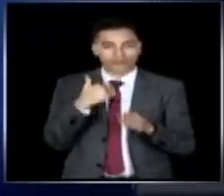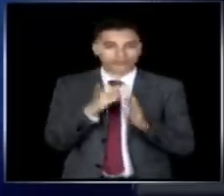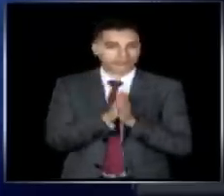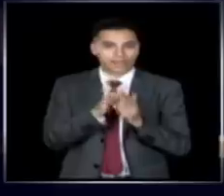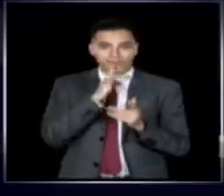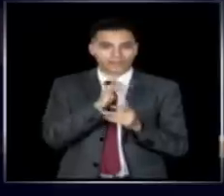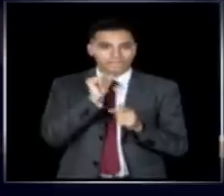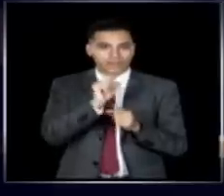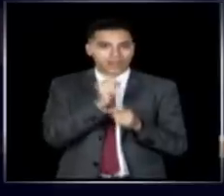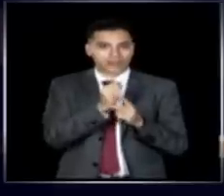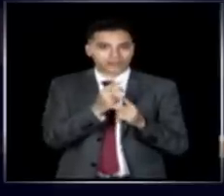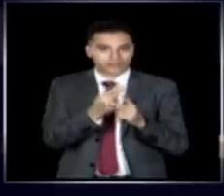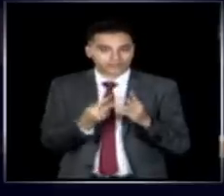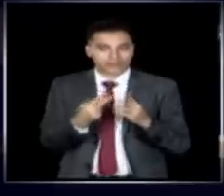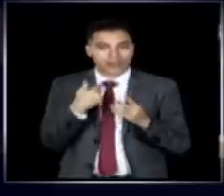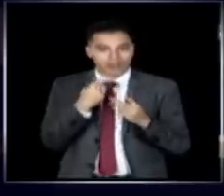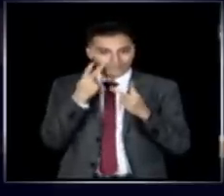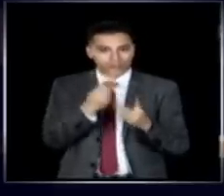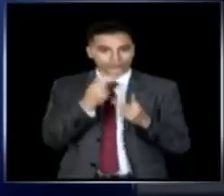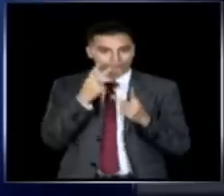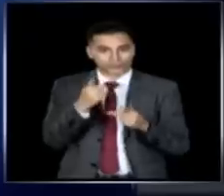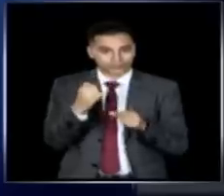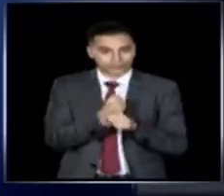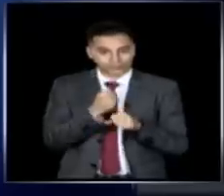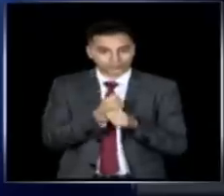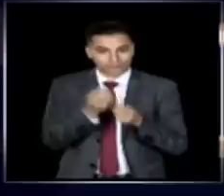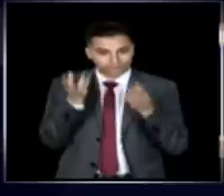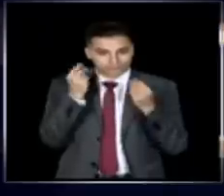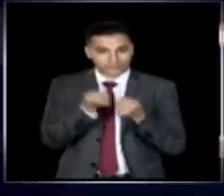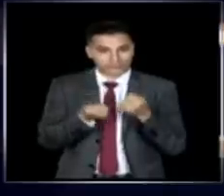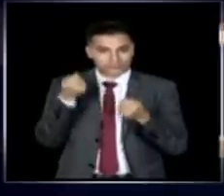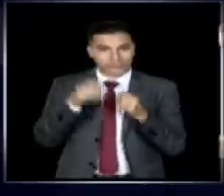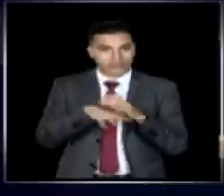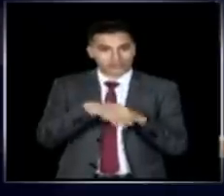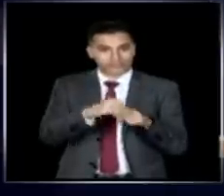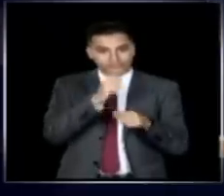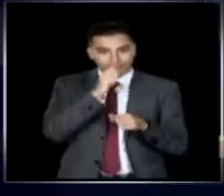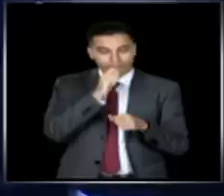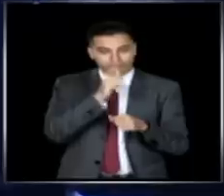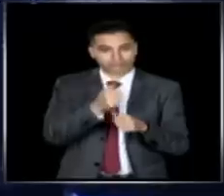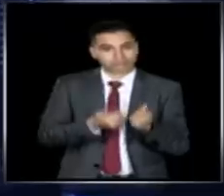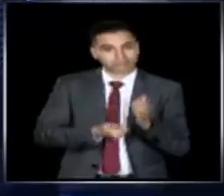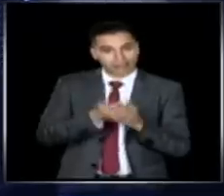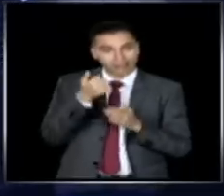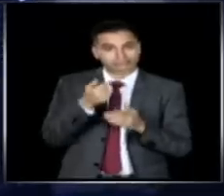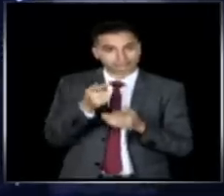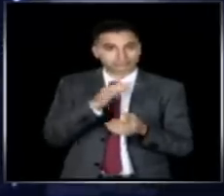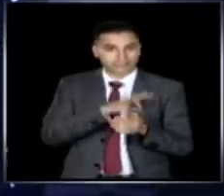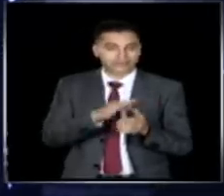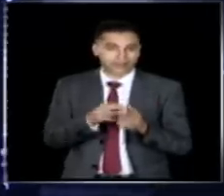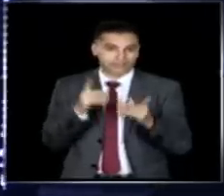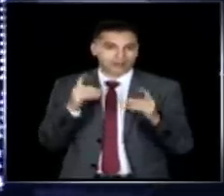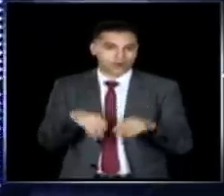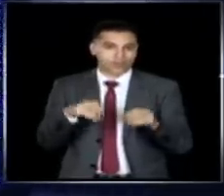قرأتهوش. ممتاز، كويس، يبقى أنت مذاكرة شغل كويس. آه لا تمام، يبقى هتعرفي تعملي معاه انترفيو كويس، ربنا يوفقك.